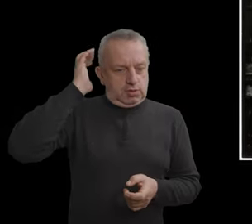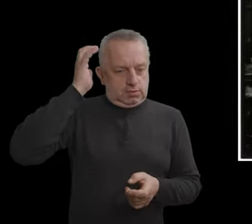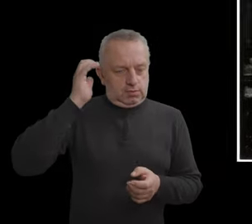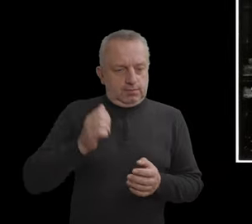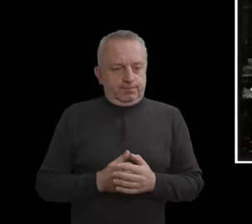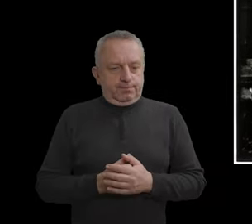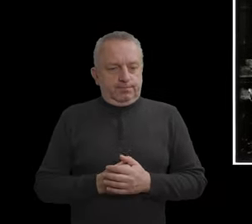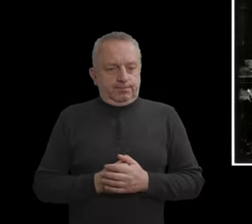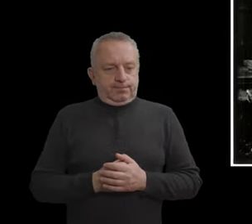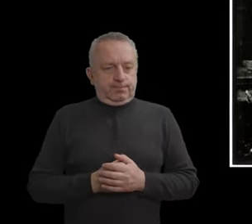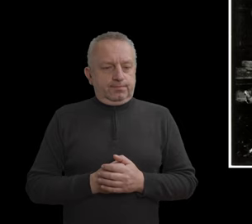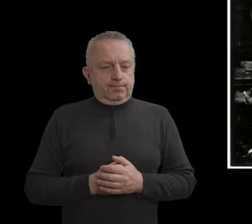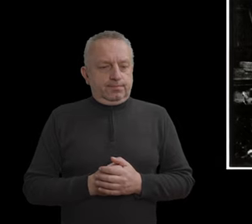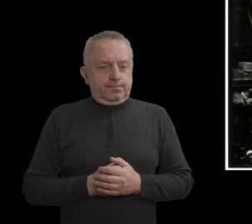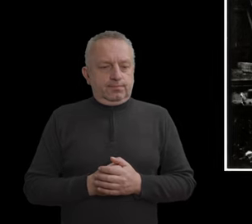Wybudował fabrykę serów,